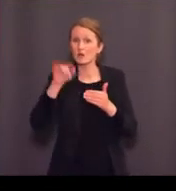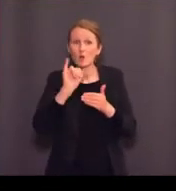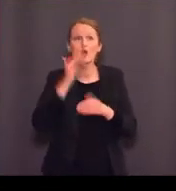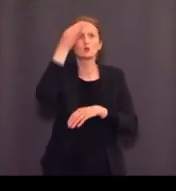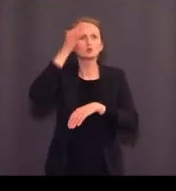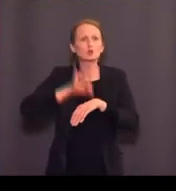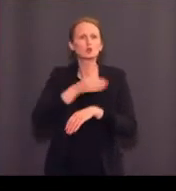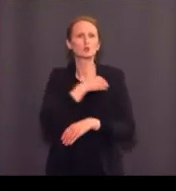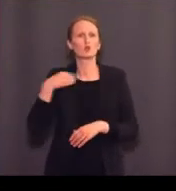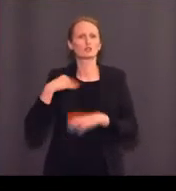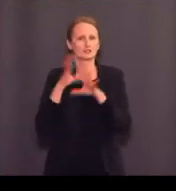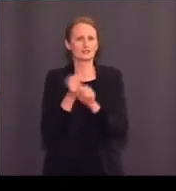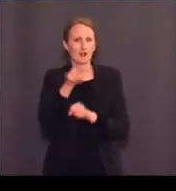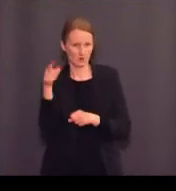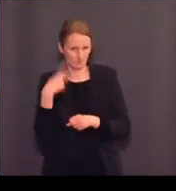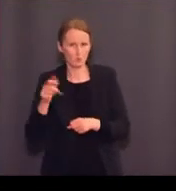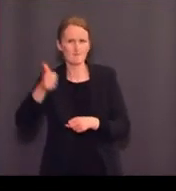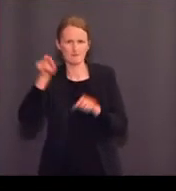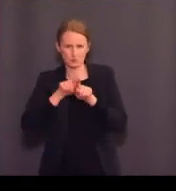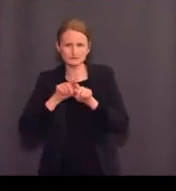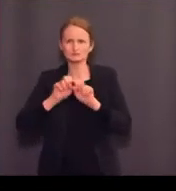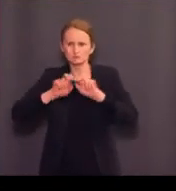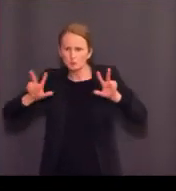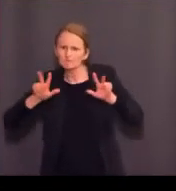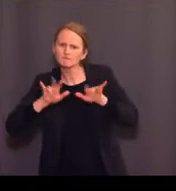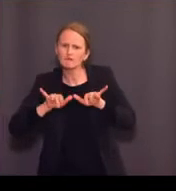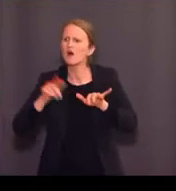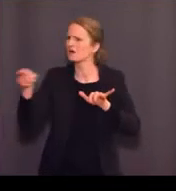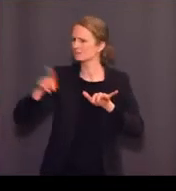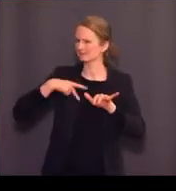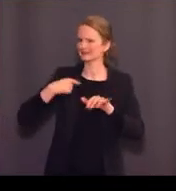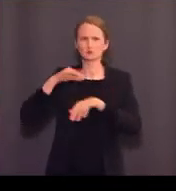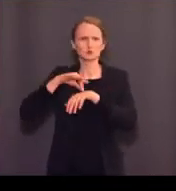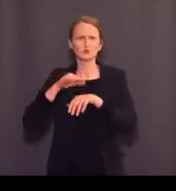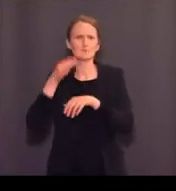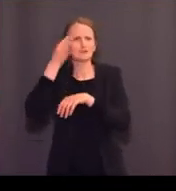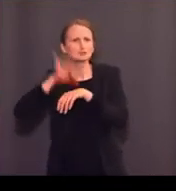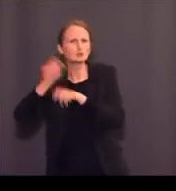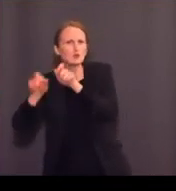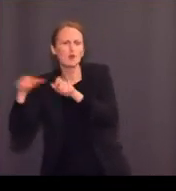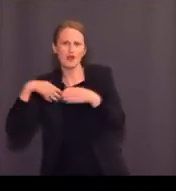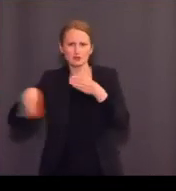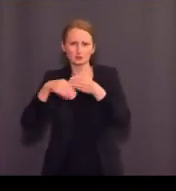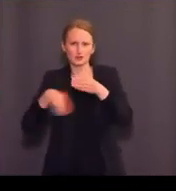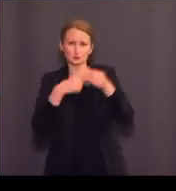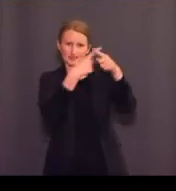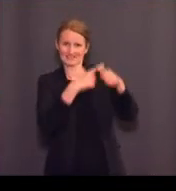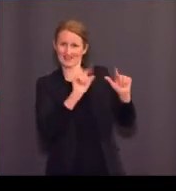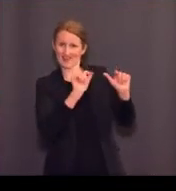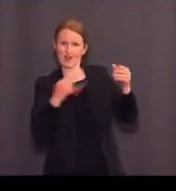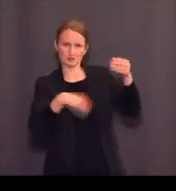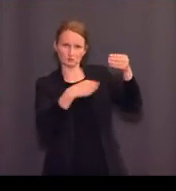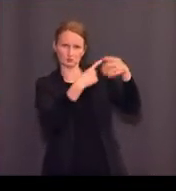Parallèlement, des médecins spécialistes pourront également y ajouter certaines personnes atteintes de maladies